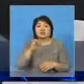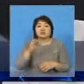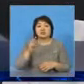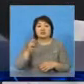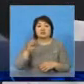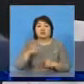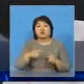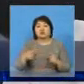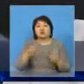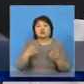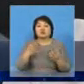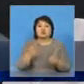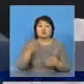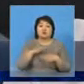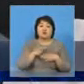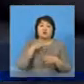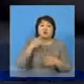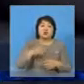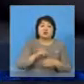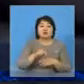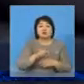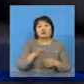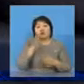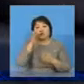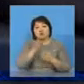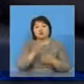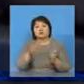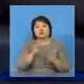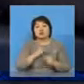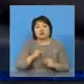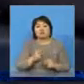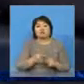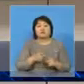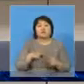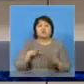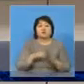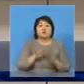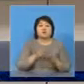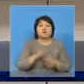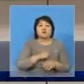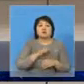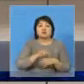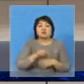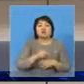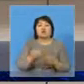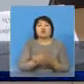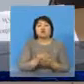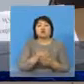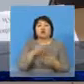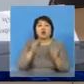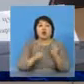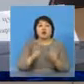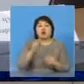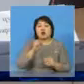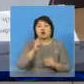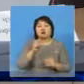Никифоров. В течение нескольких дней он проведет лекции, поделится опытом с коллегами. В том числе проведет мастер-класс по новому оборудованию